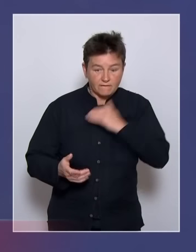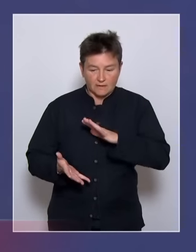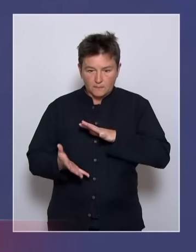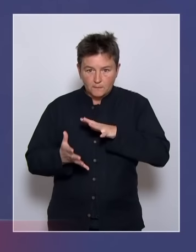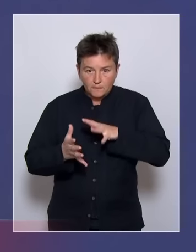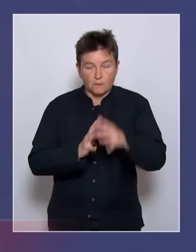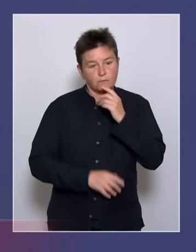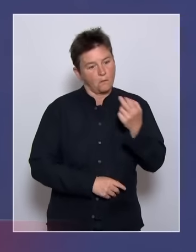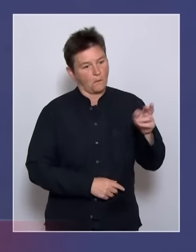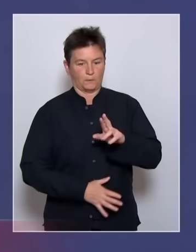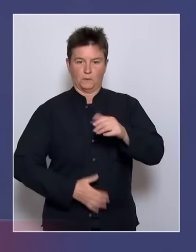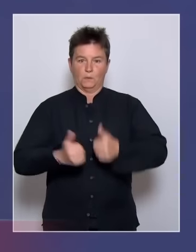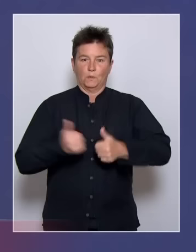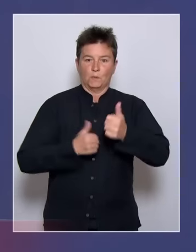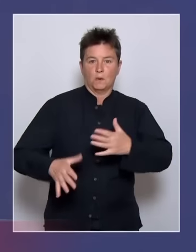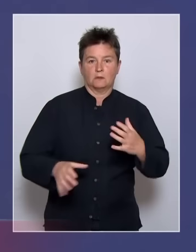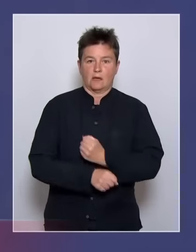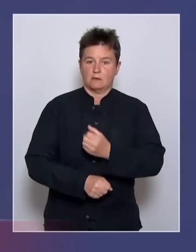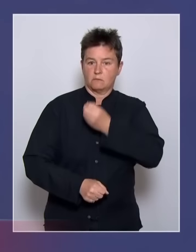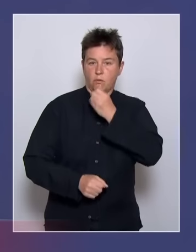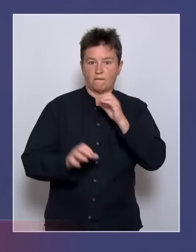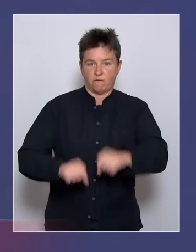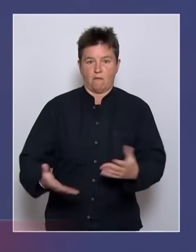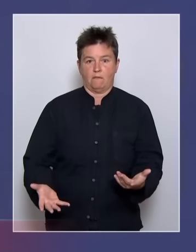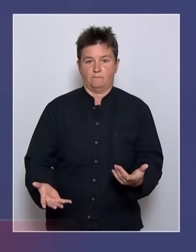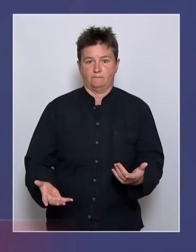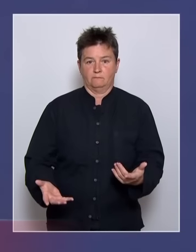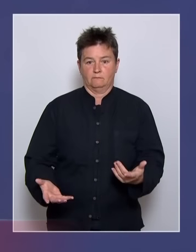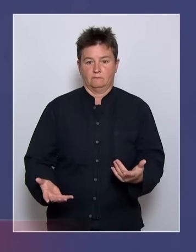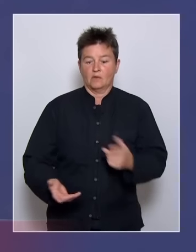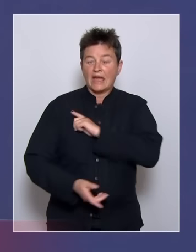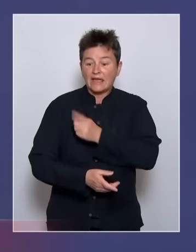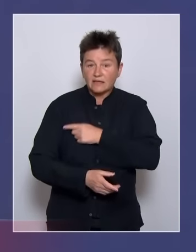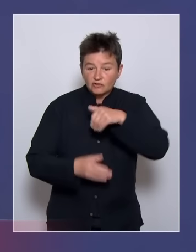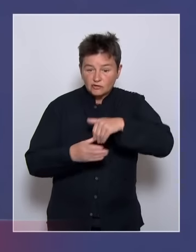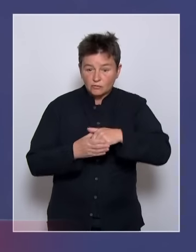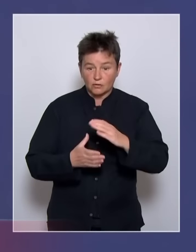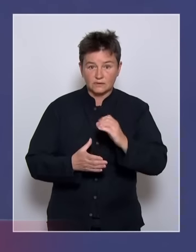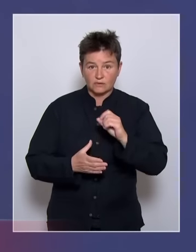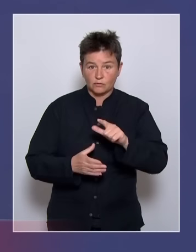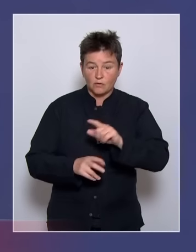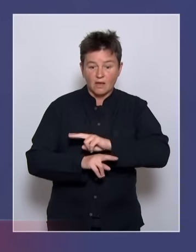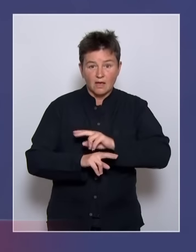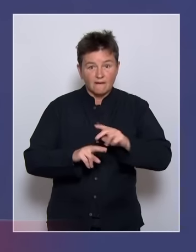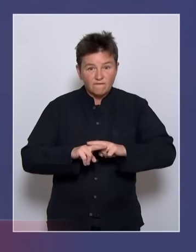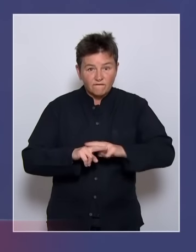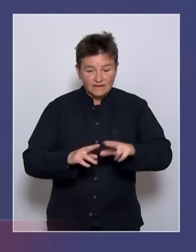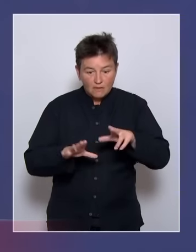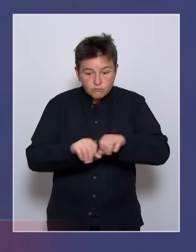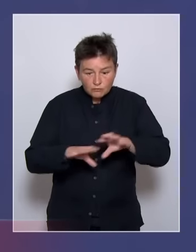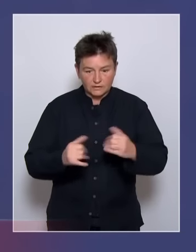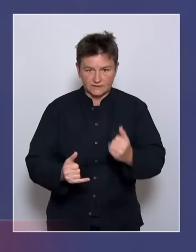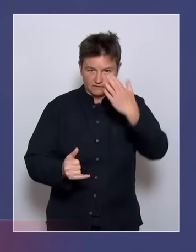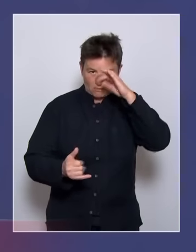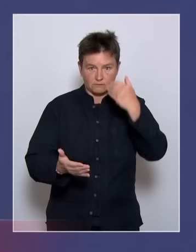compétitivité. Et donc, oui, l'énergie décarbonée produite en Europe, c'est la clé de la